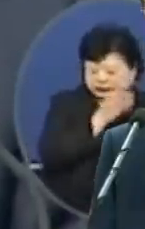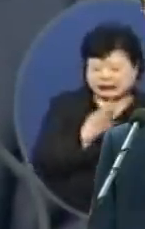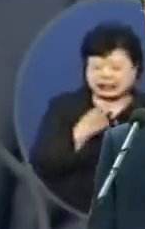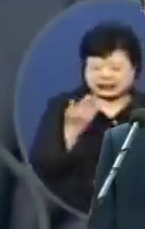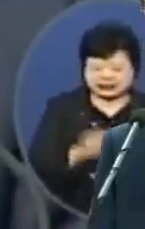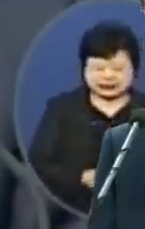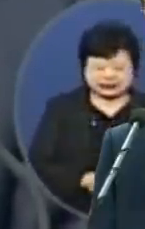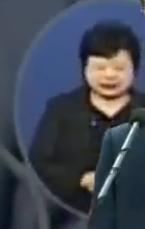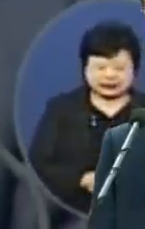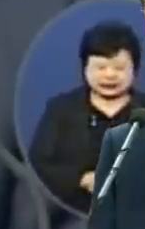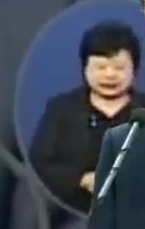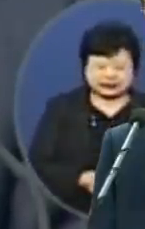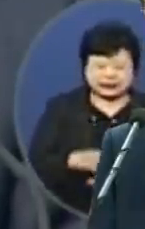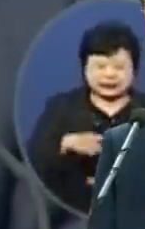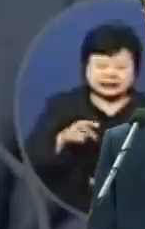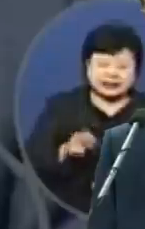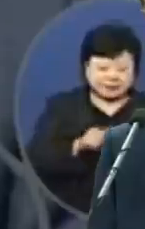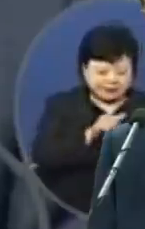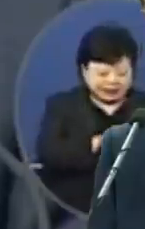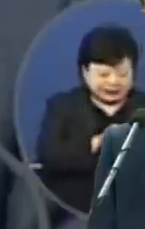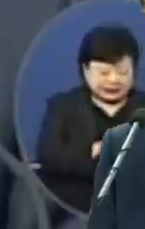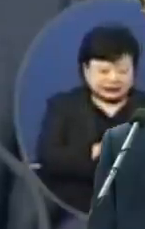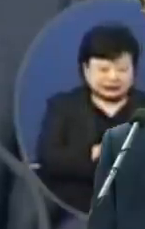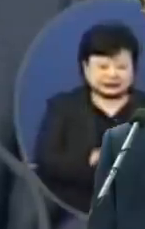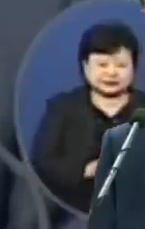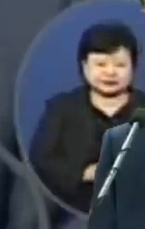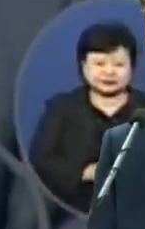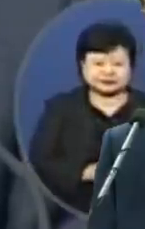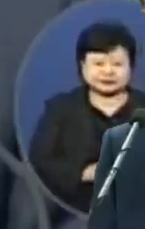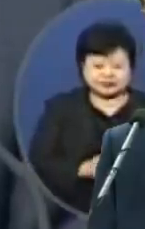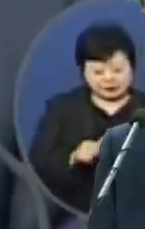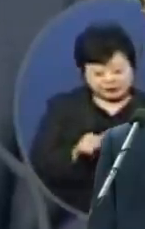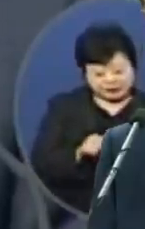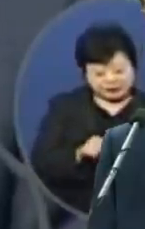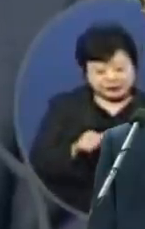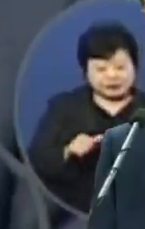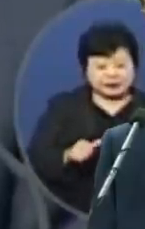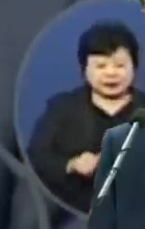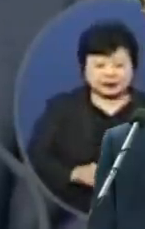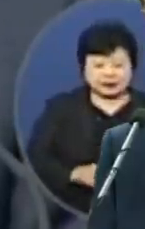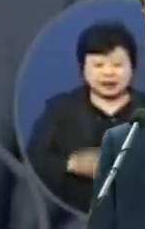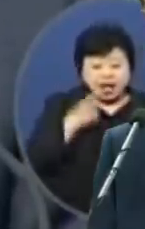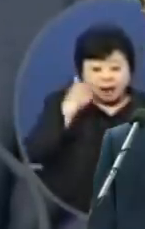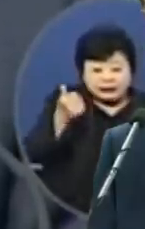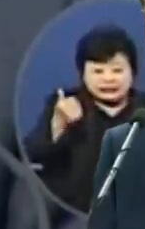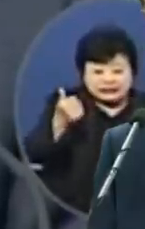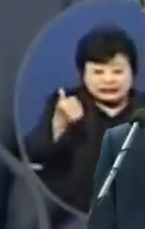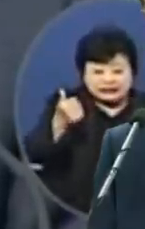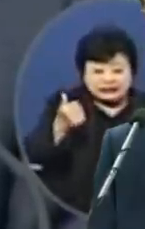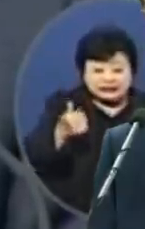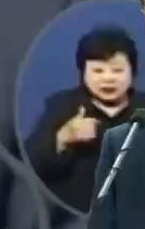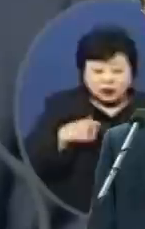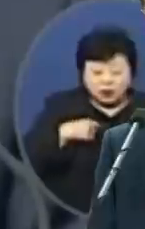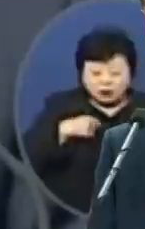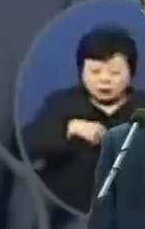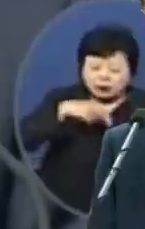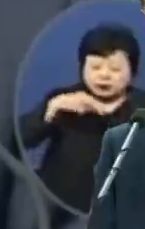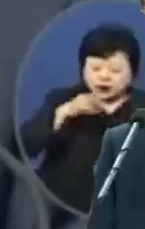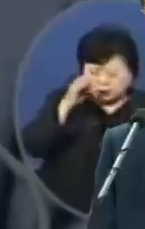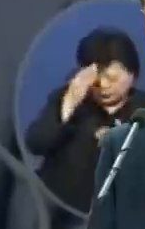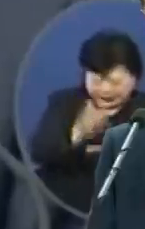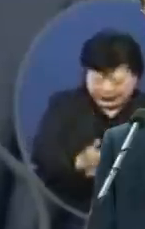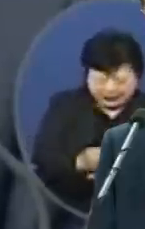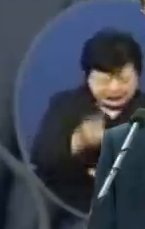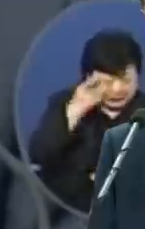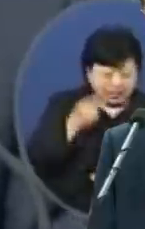그런데 셈 맏아들과 야벳 막내 아들은 아버지가 바라보는 것을 안 봐야 되겠다고